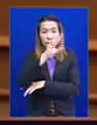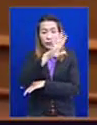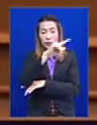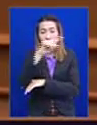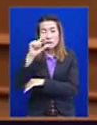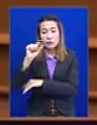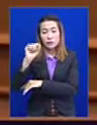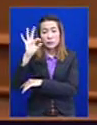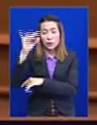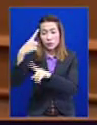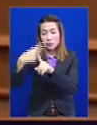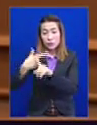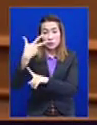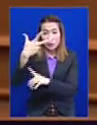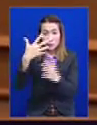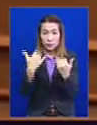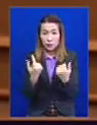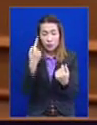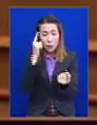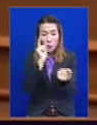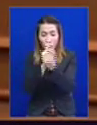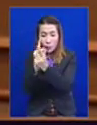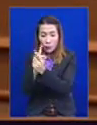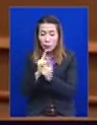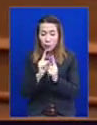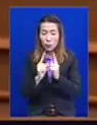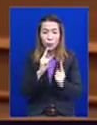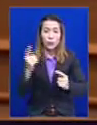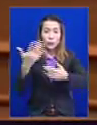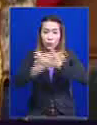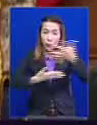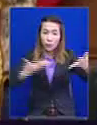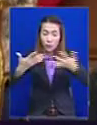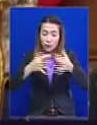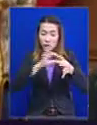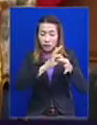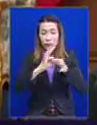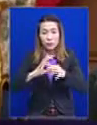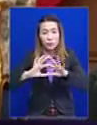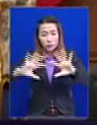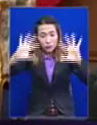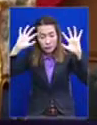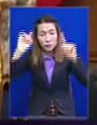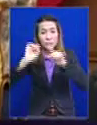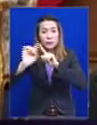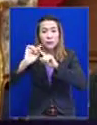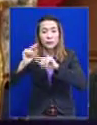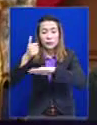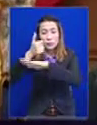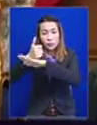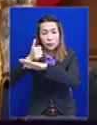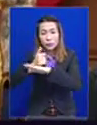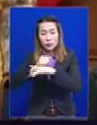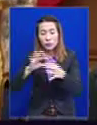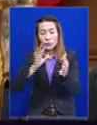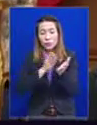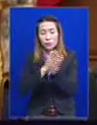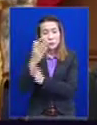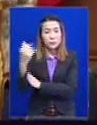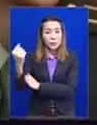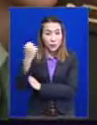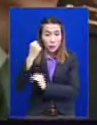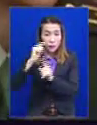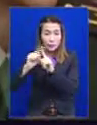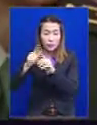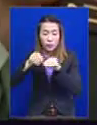มีนาคมนี้โดยได้พบปะและร่วมสนทนาหารือข้อราชการกับผู้บัญชาการทหารสูงสุดในด้านของความมั่นคง